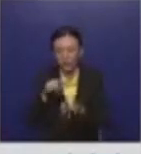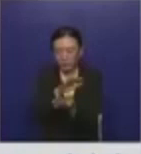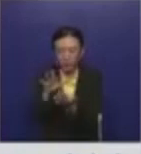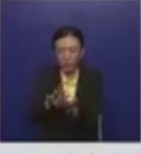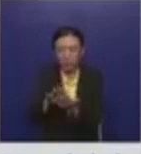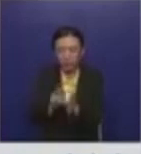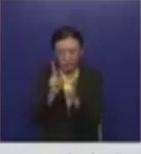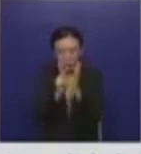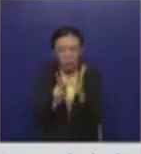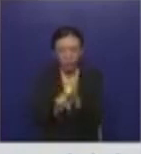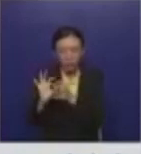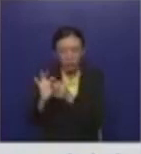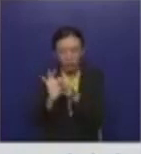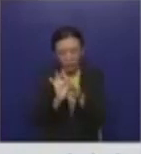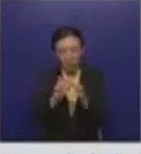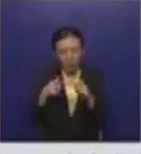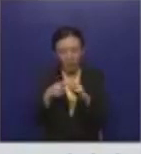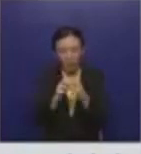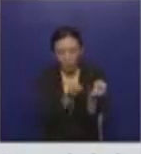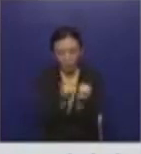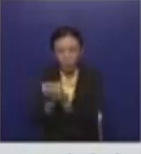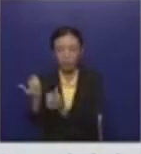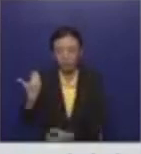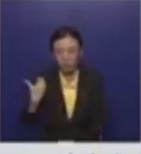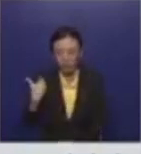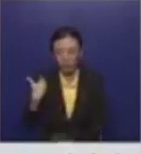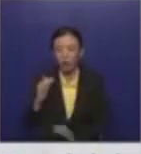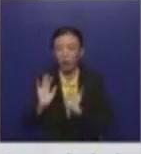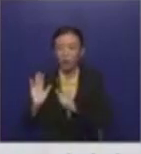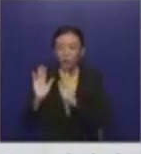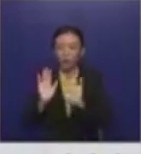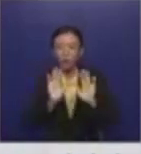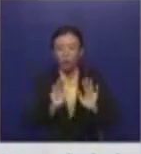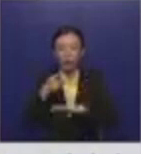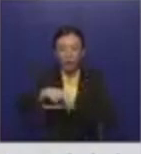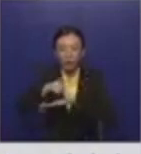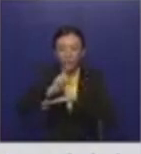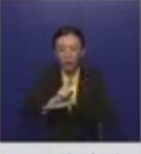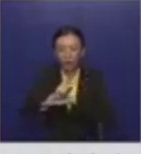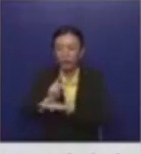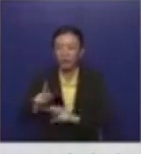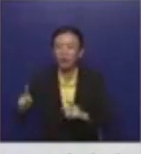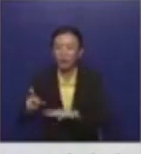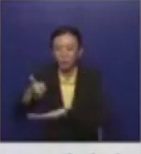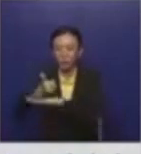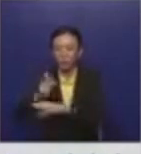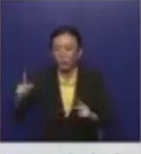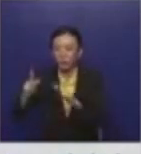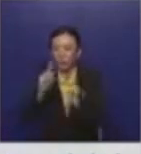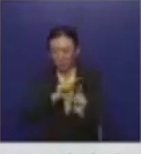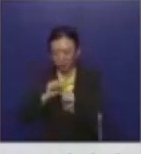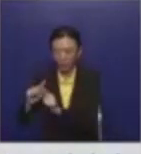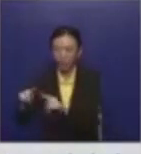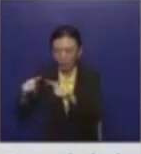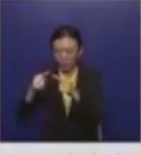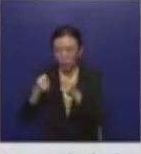ไหมกราบเรียนผ่านท่านประธานไปยังท่านรัฐมนตรีแล้วก็ท่านอธิบดีนะครับช่วยตอบประเด็นนี้ด้วยว่ามันจะมีปัญหาเกี่ยว